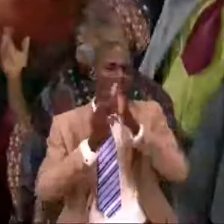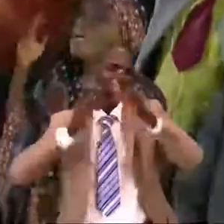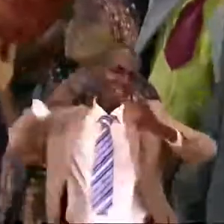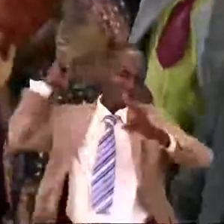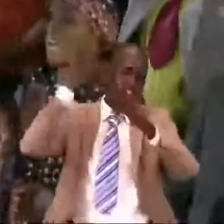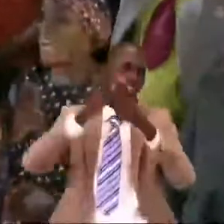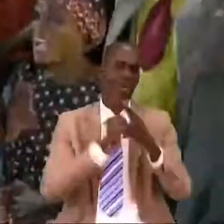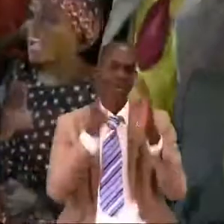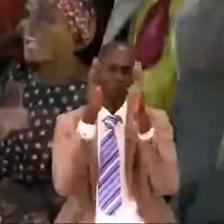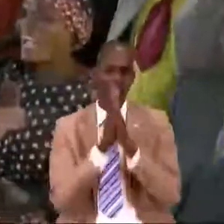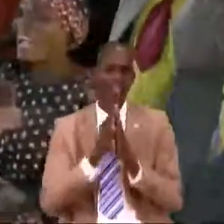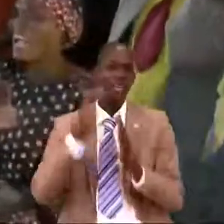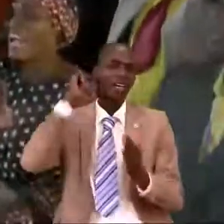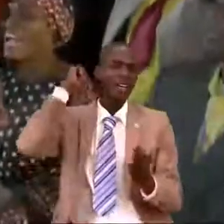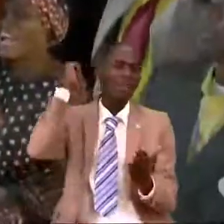Amen.